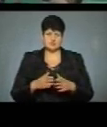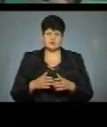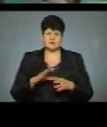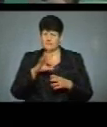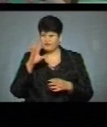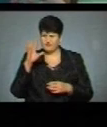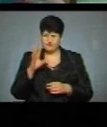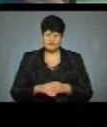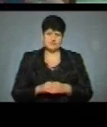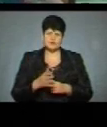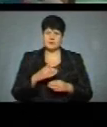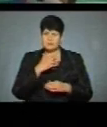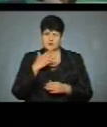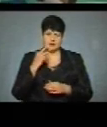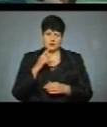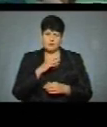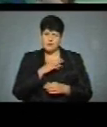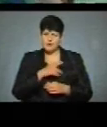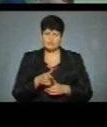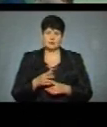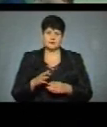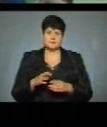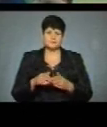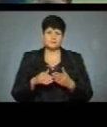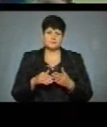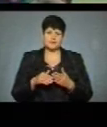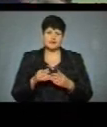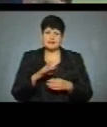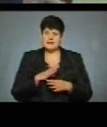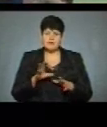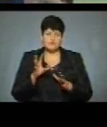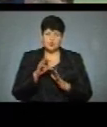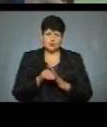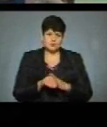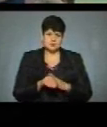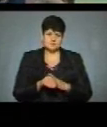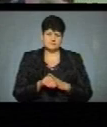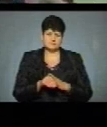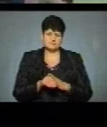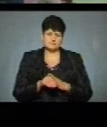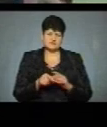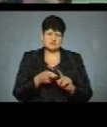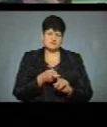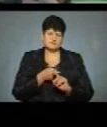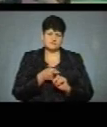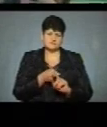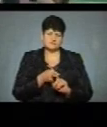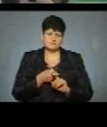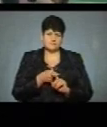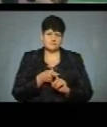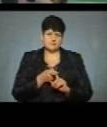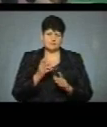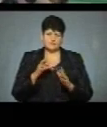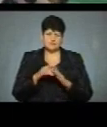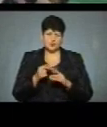все. Багато помилок пасуючий гравець робив. Не включив, якщо у вас зв'язка, і включили